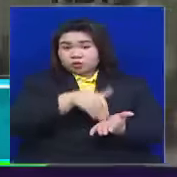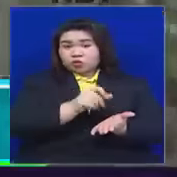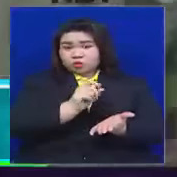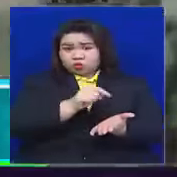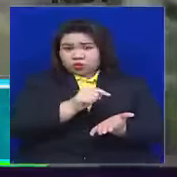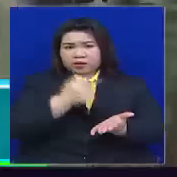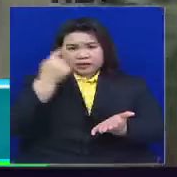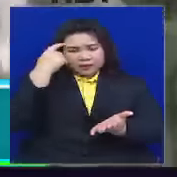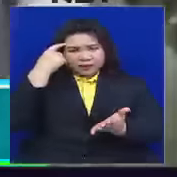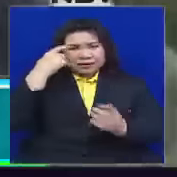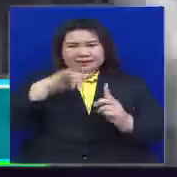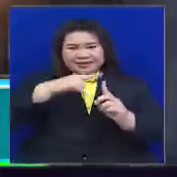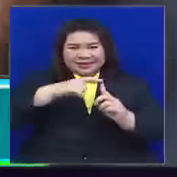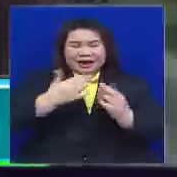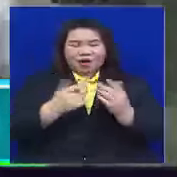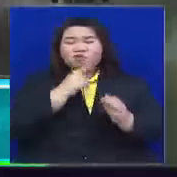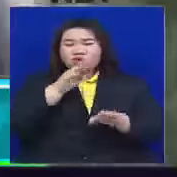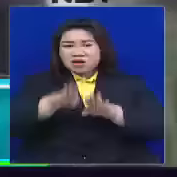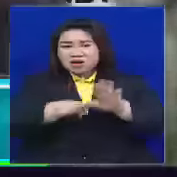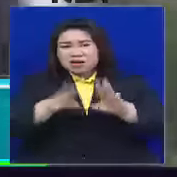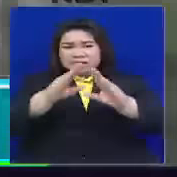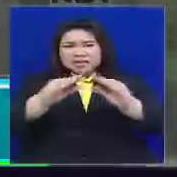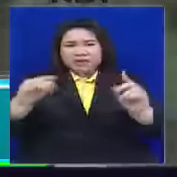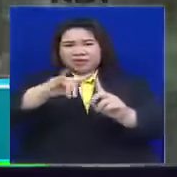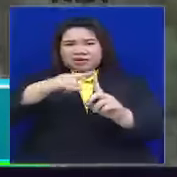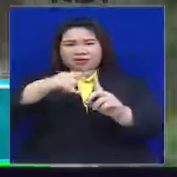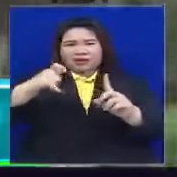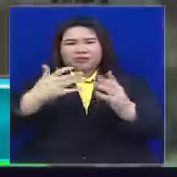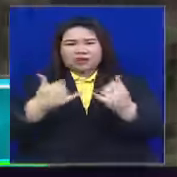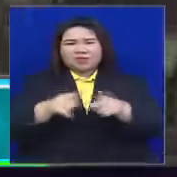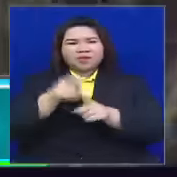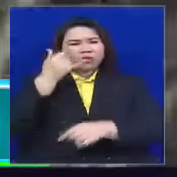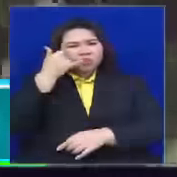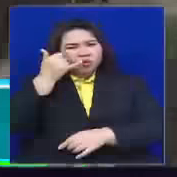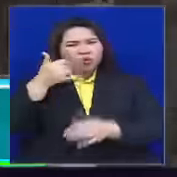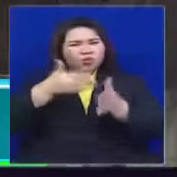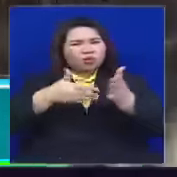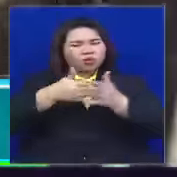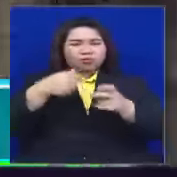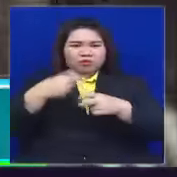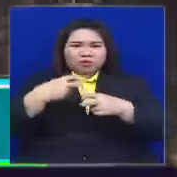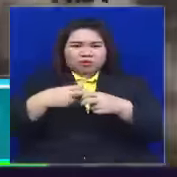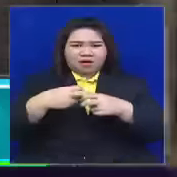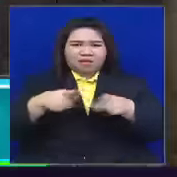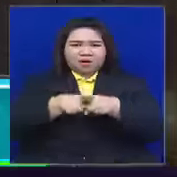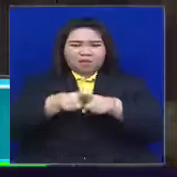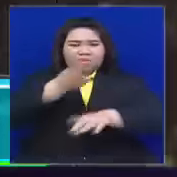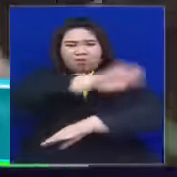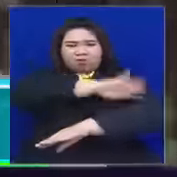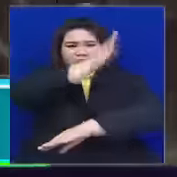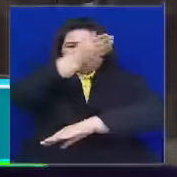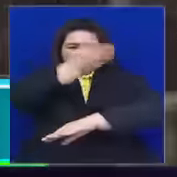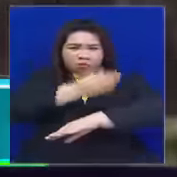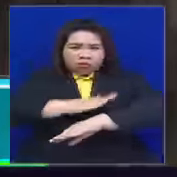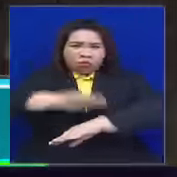าจะไม่มีสัญญาณนะครับเพราะว่าจุดนี้ค่อนข้างที่จะเป็นจุดอับแล้วก็เป็นคล้ายๆกับหุบเขาลงไปนะครับ